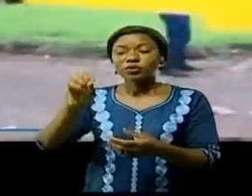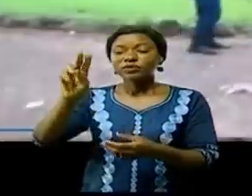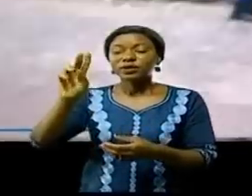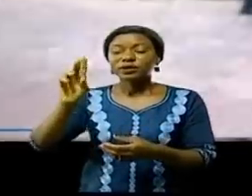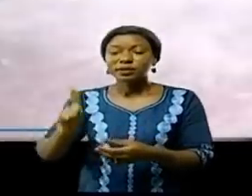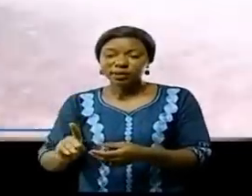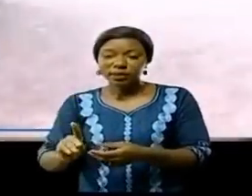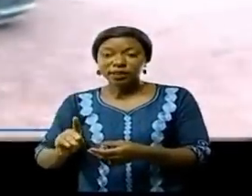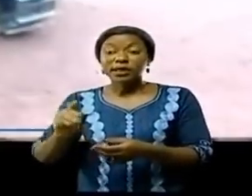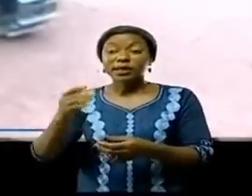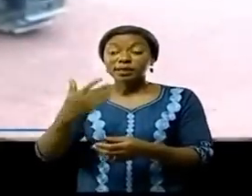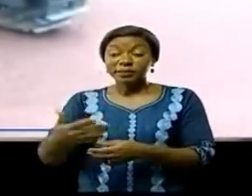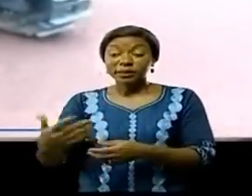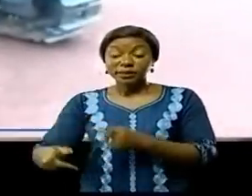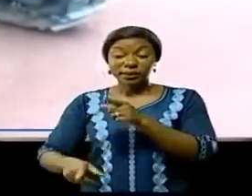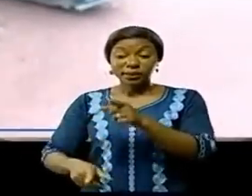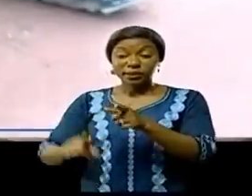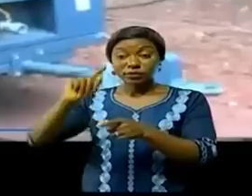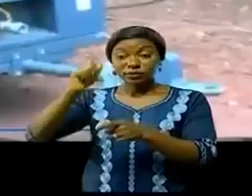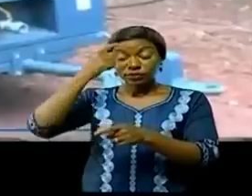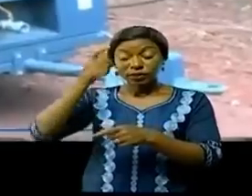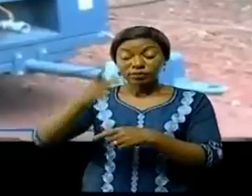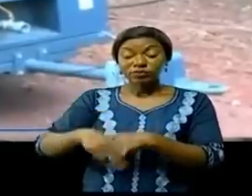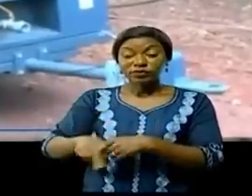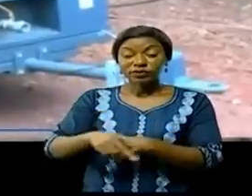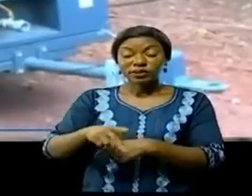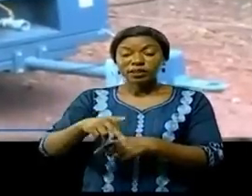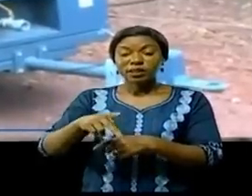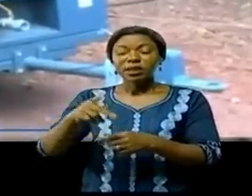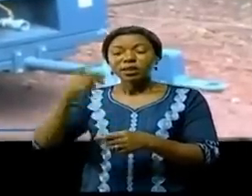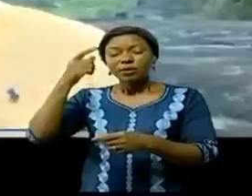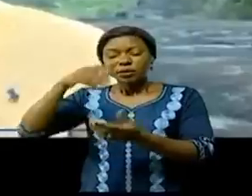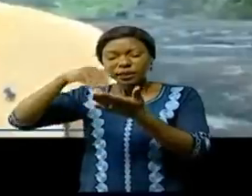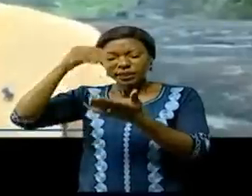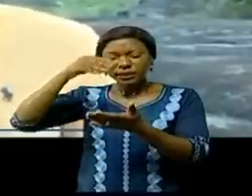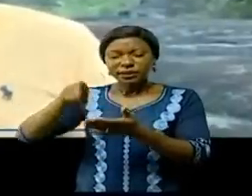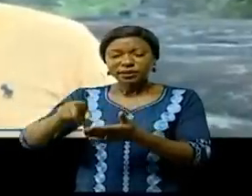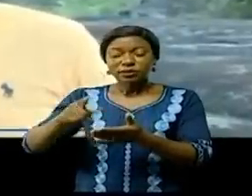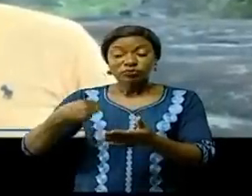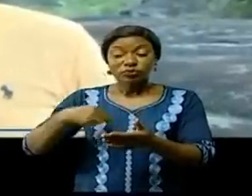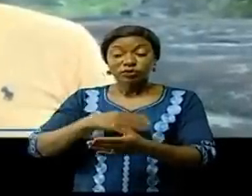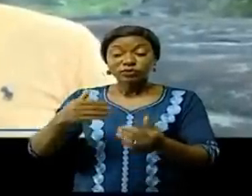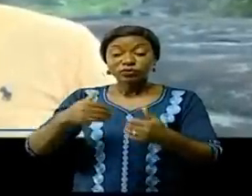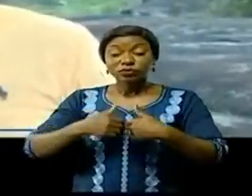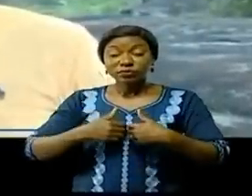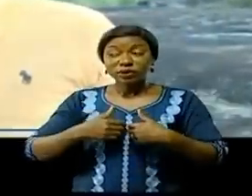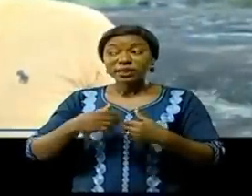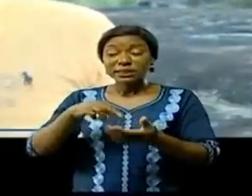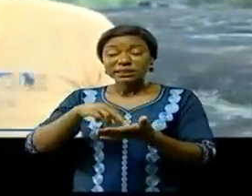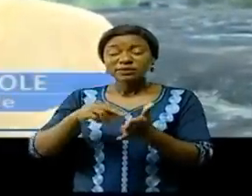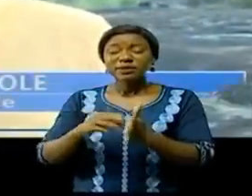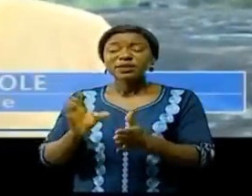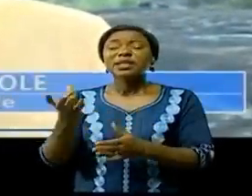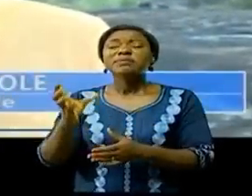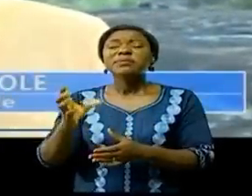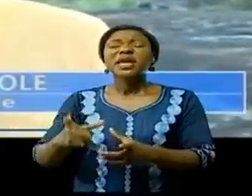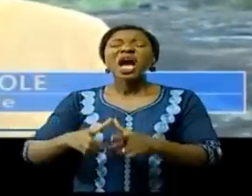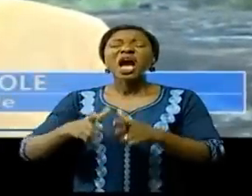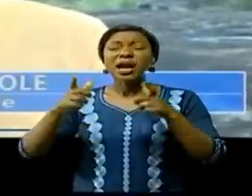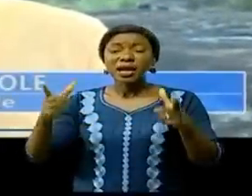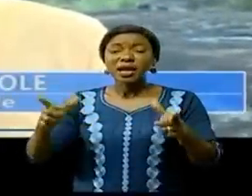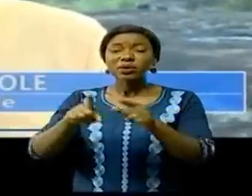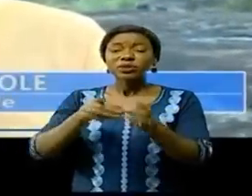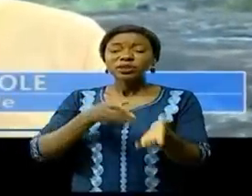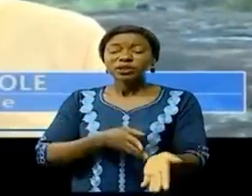cette acquisition du gouvernement provincial est tout simplement inédite. Nous avions trouvé une roche très importante. Ça pourra vraiment